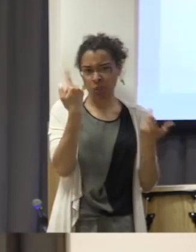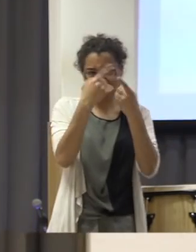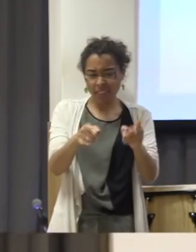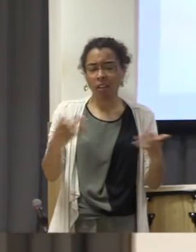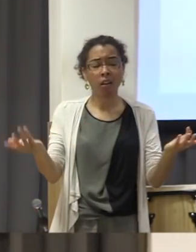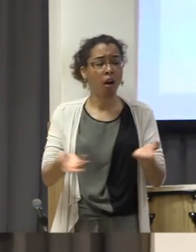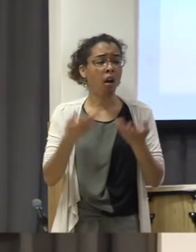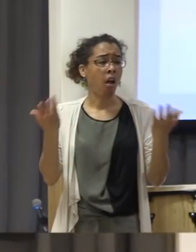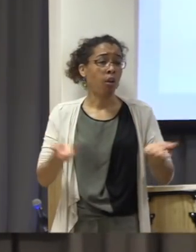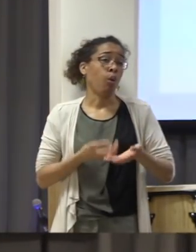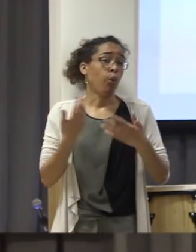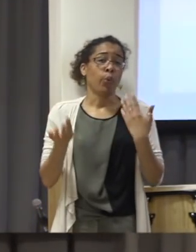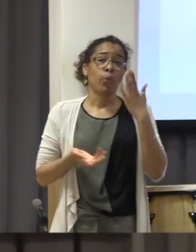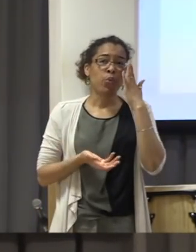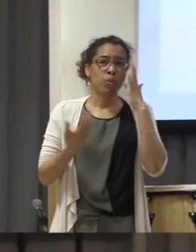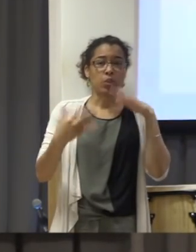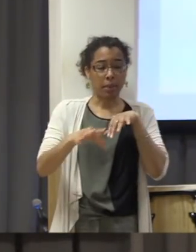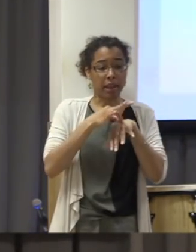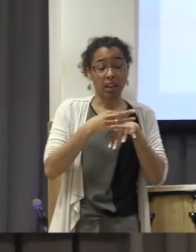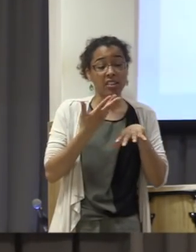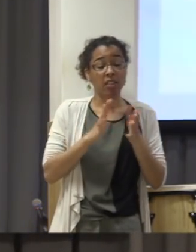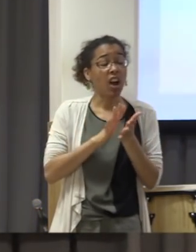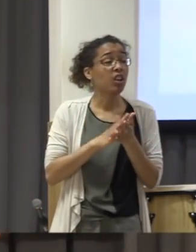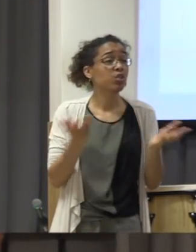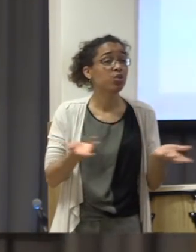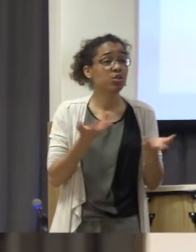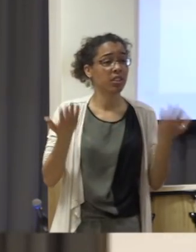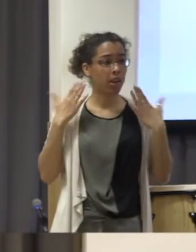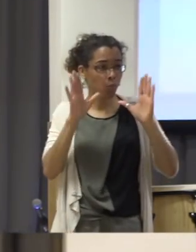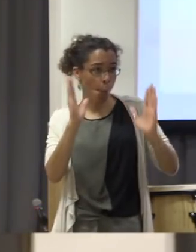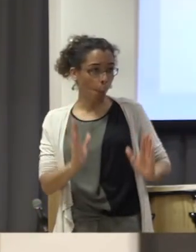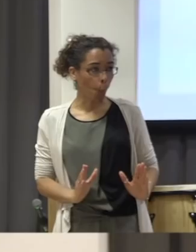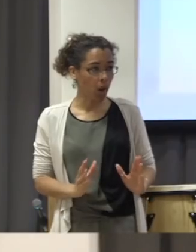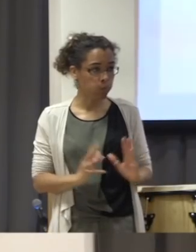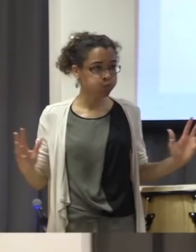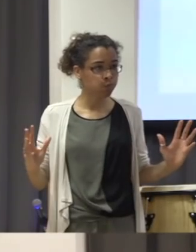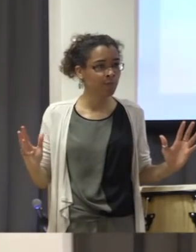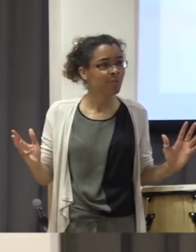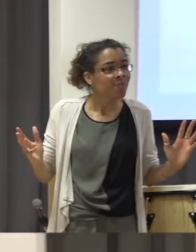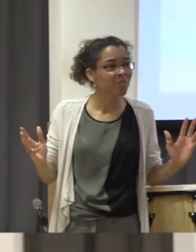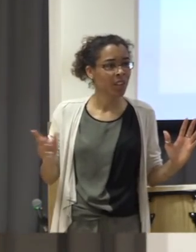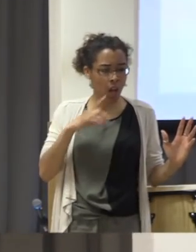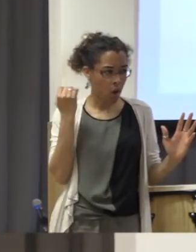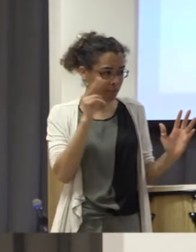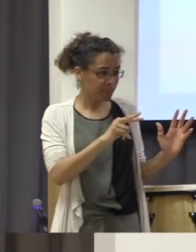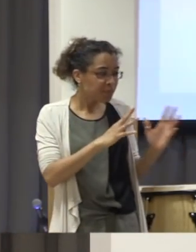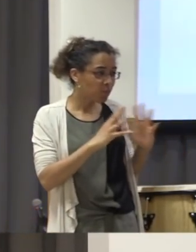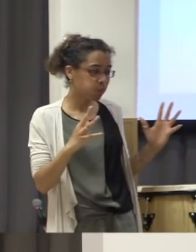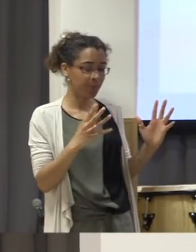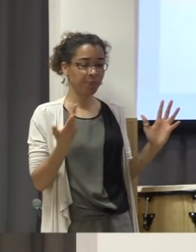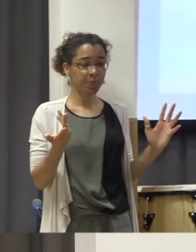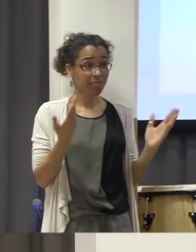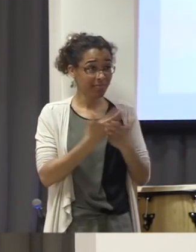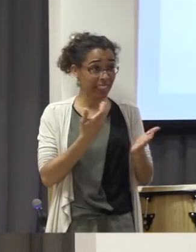Tu t'es marié, tu avais quoi? Taille mannequin, puis tout d'un coup maintenant, et l'homme commence à changer. Mais c'est